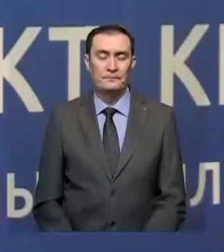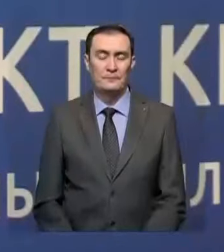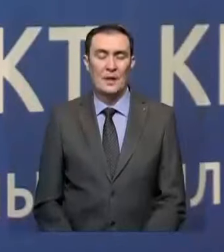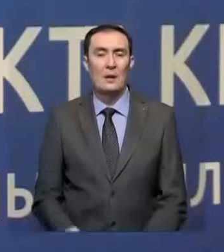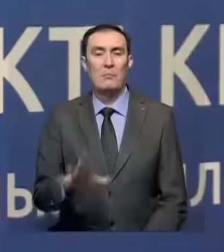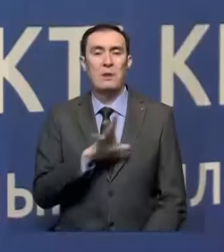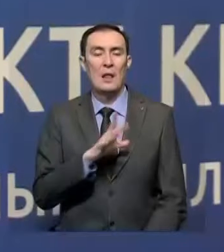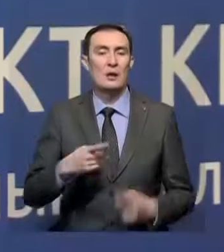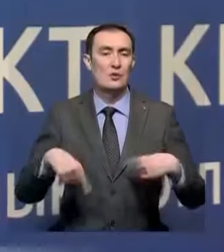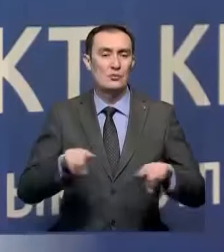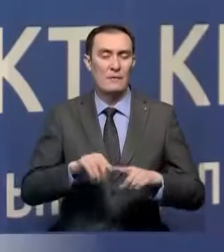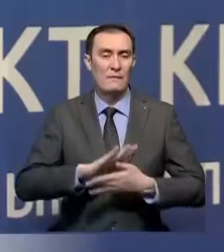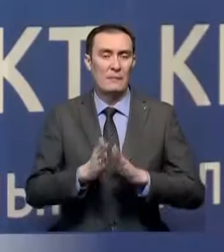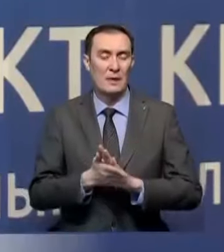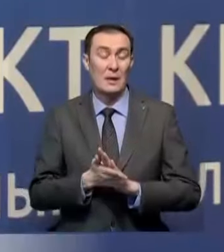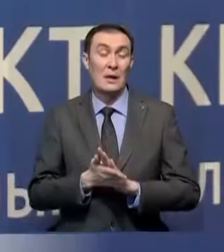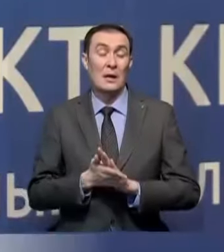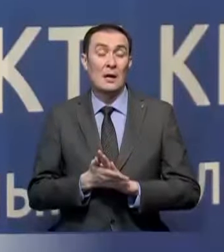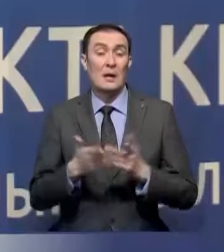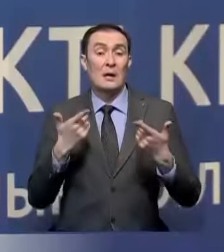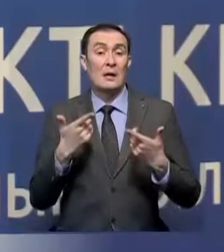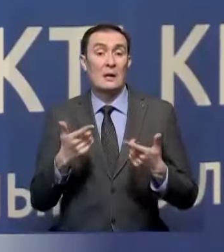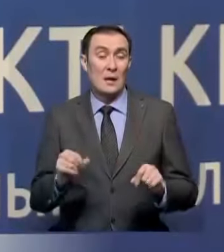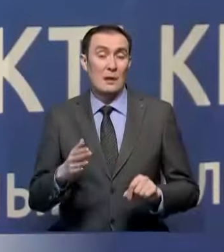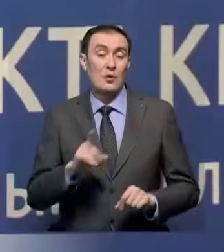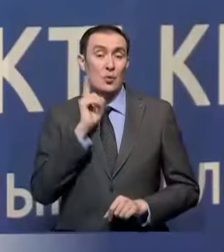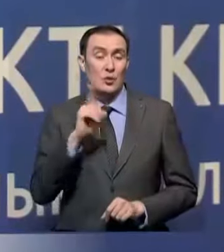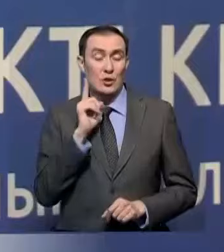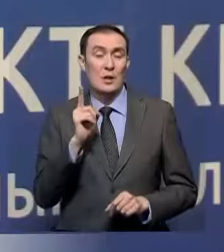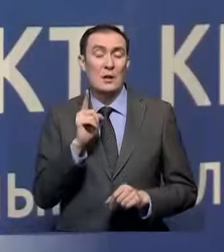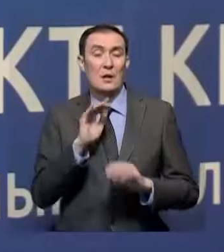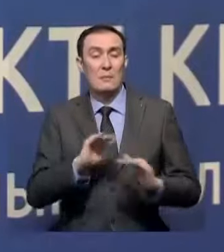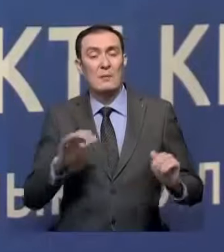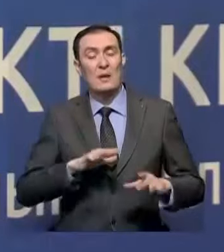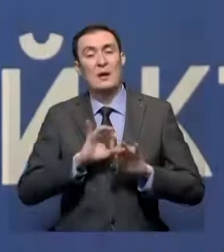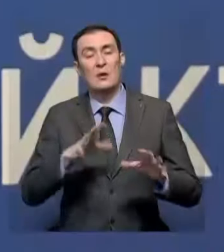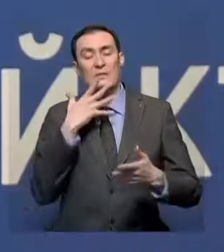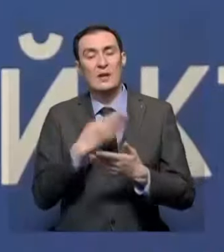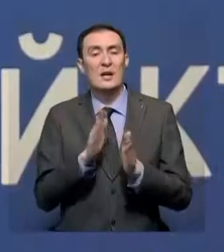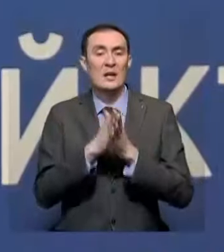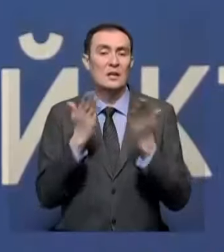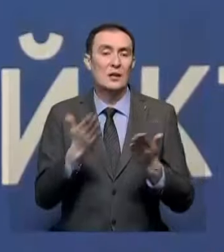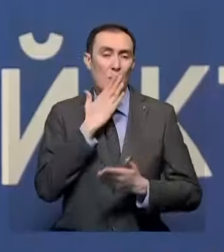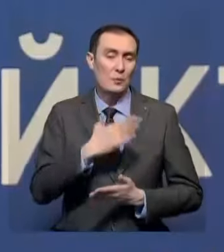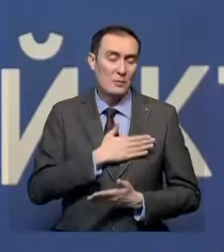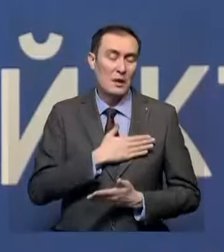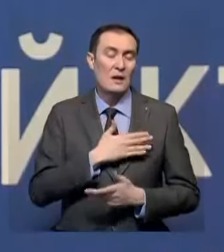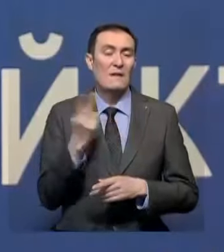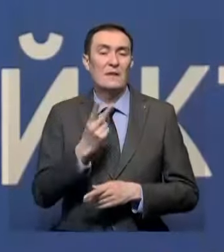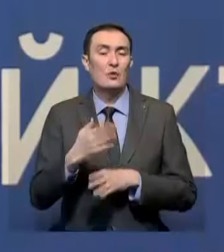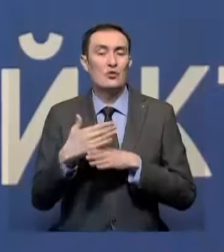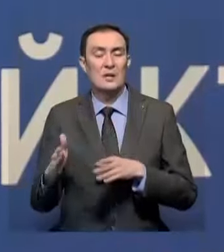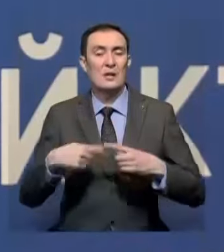Был организован формат RedX, где могли юные читатели рассказать о своих любимых книгах. В второй части мы